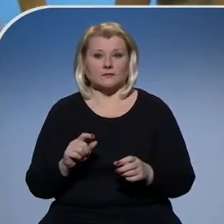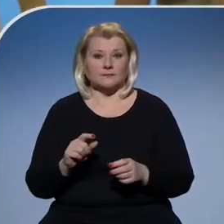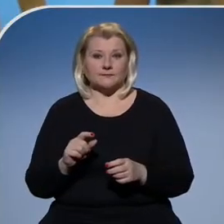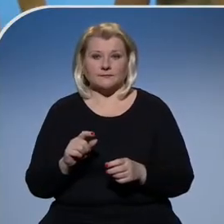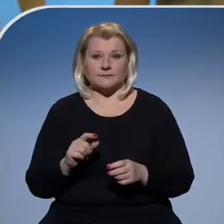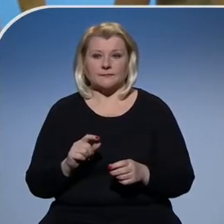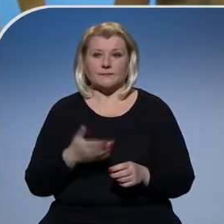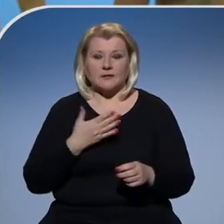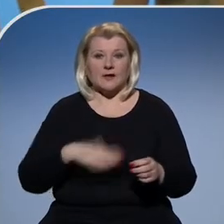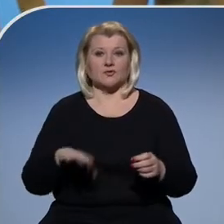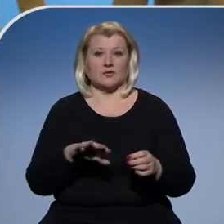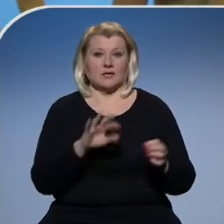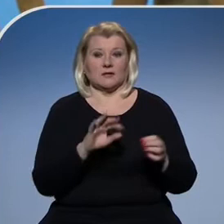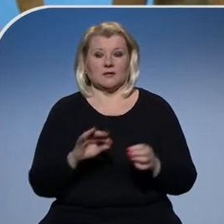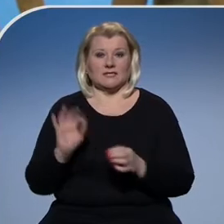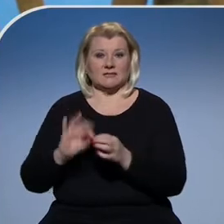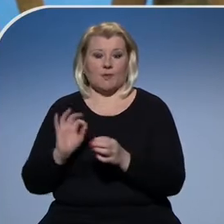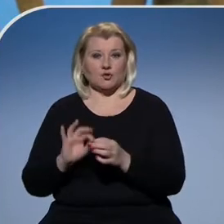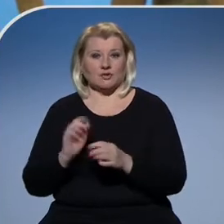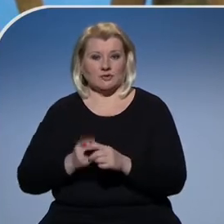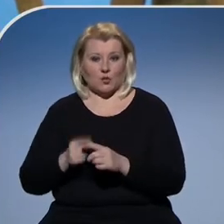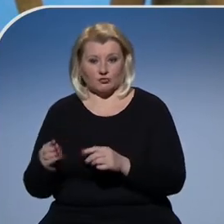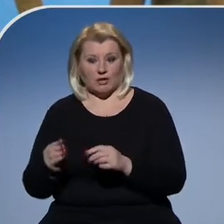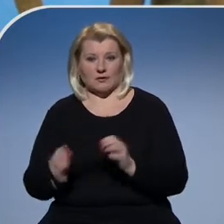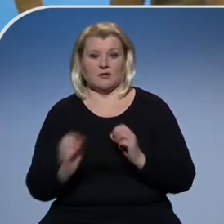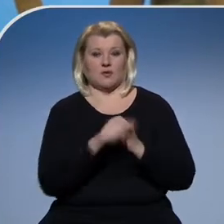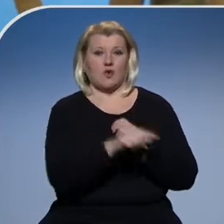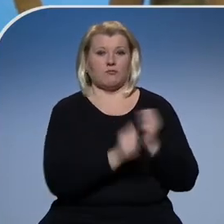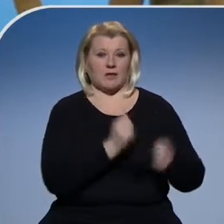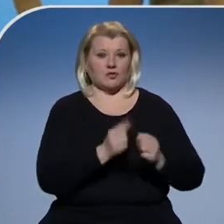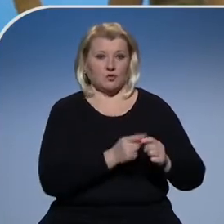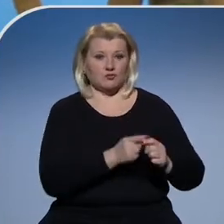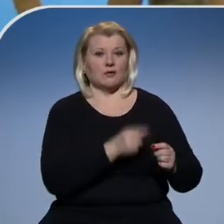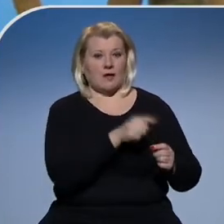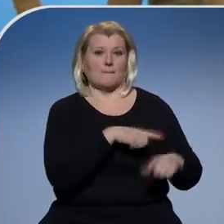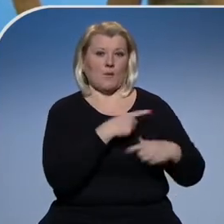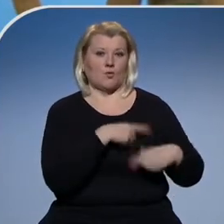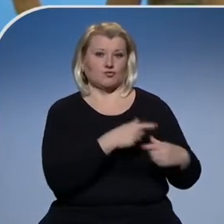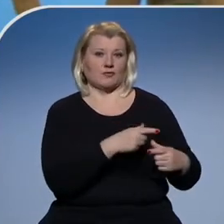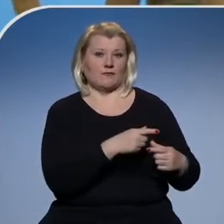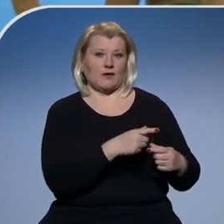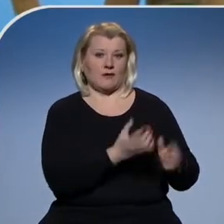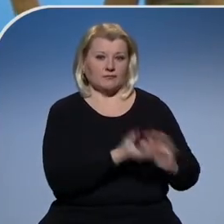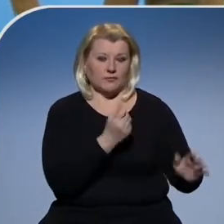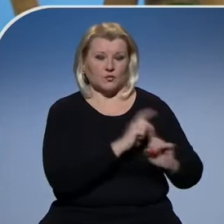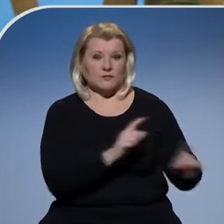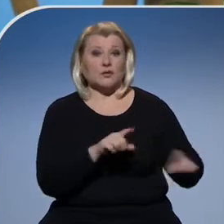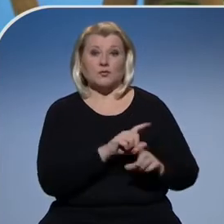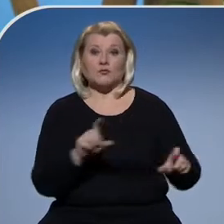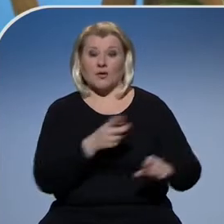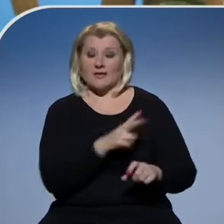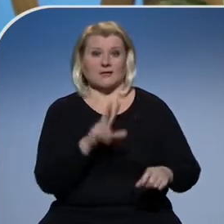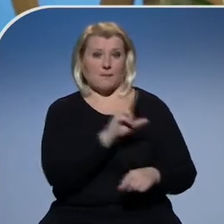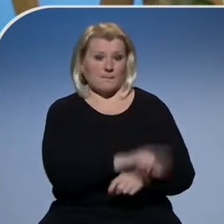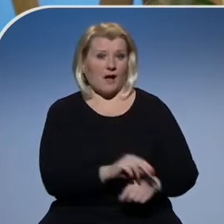si přesune peníze ze spořícího na ten běžný a tam využívá vlastně ty transakce, protože dneska řada běžných účtů je i zdarma,